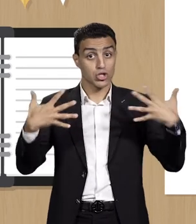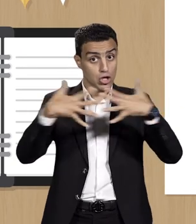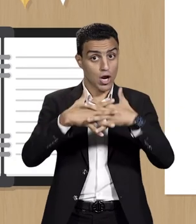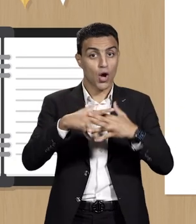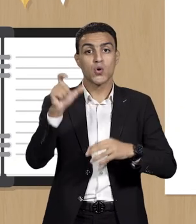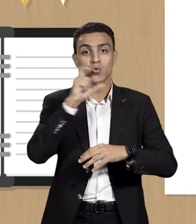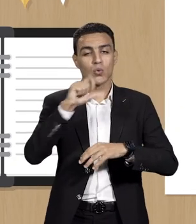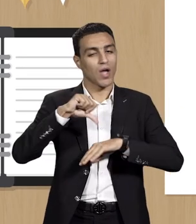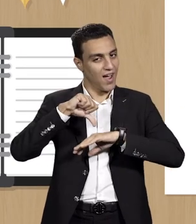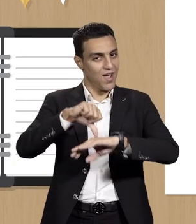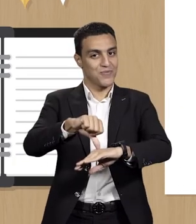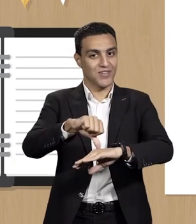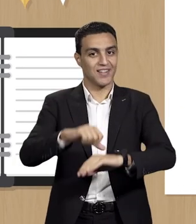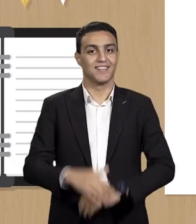شارك صوتك هيوصل